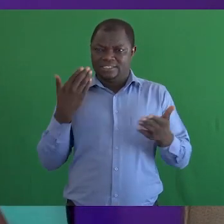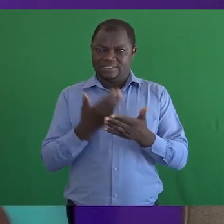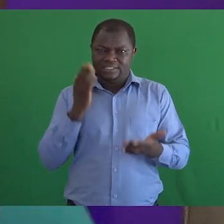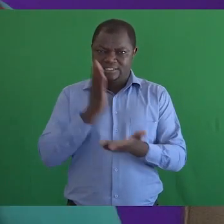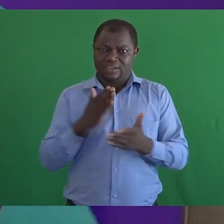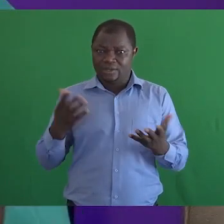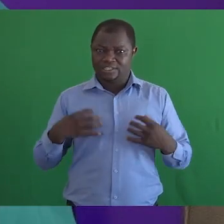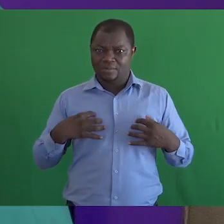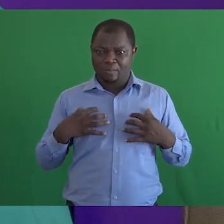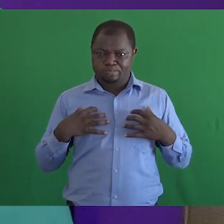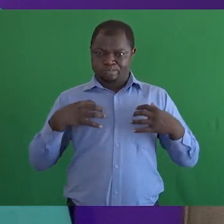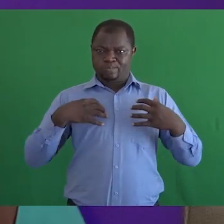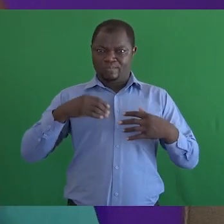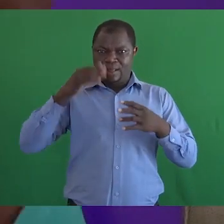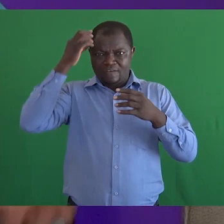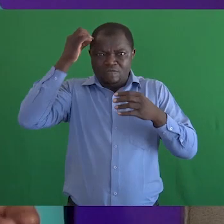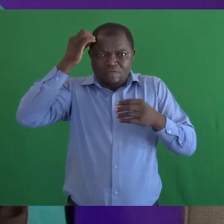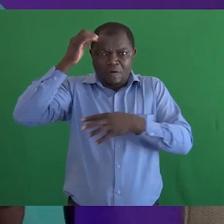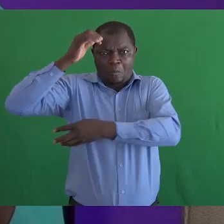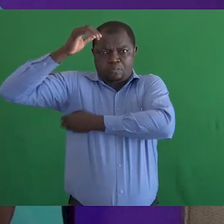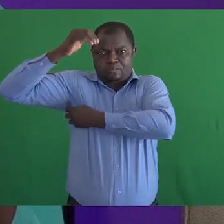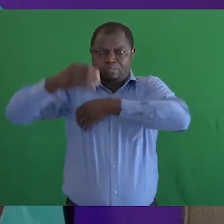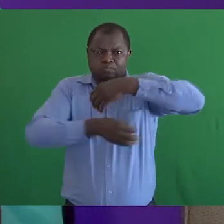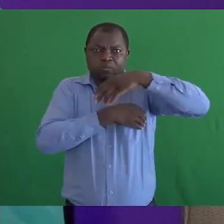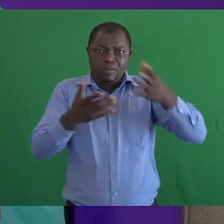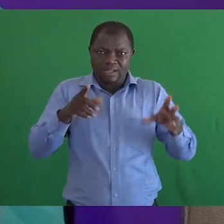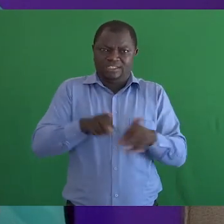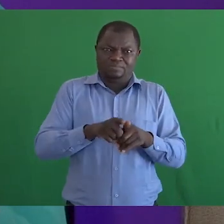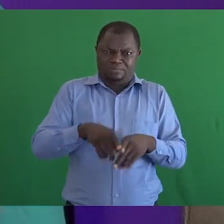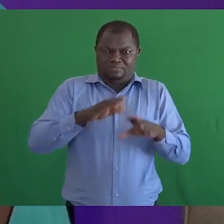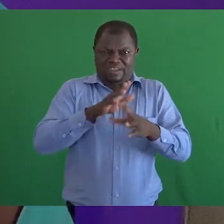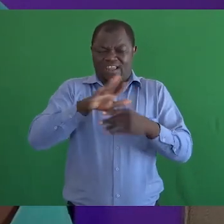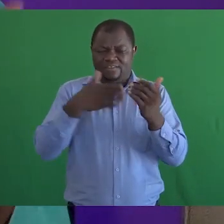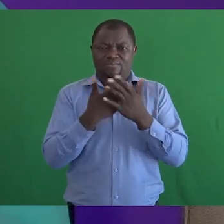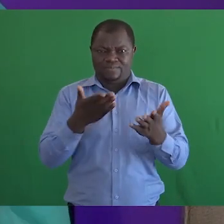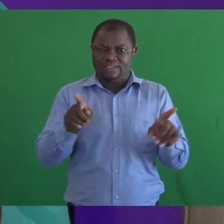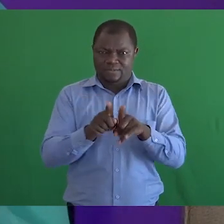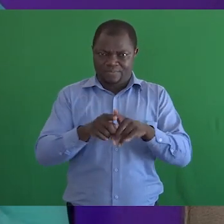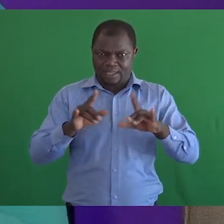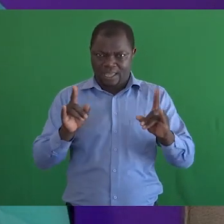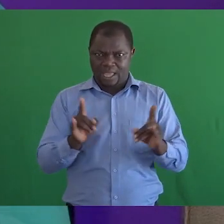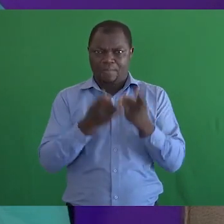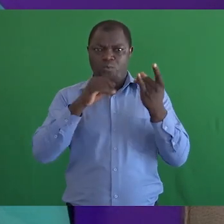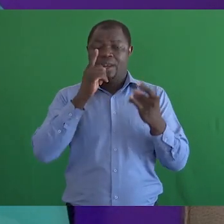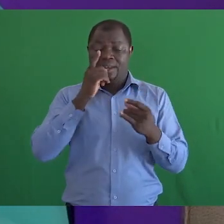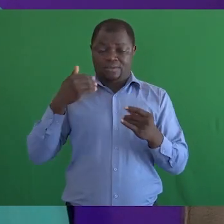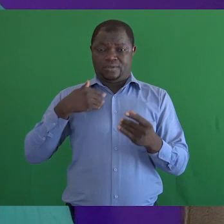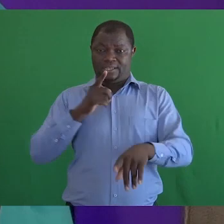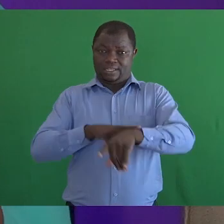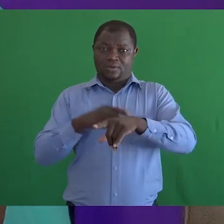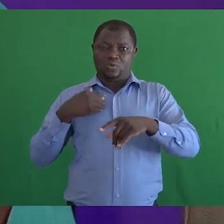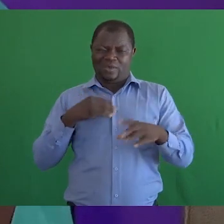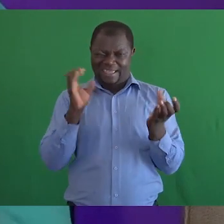chinokura, hapwa dzinosviba, pasikarudzi panosvibawo zvakare. Ndo zvimwe chete zvinoitika futi panguva dzedu tasvika panguva